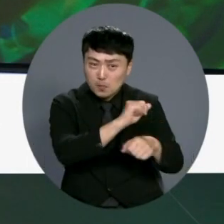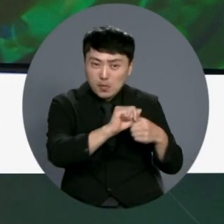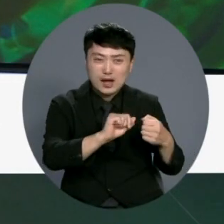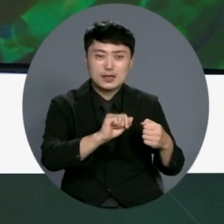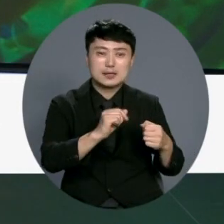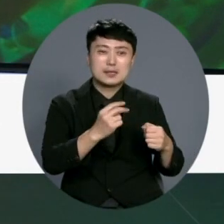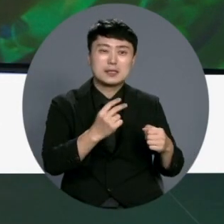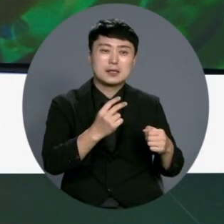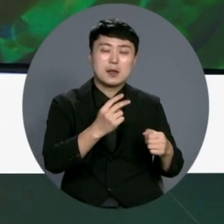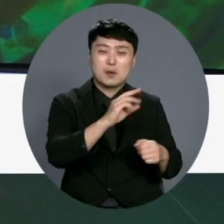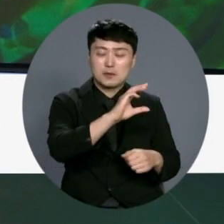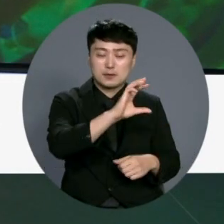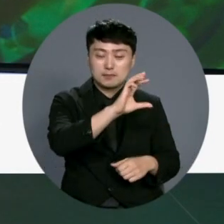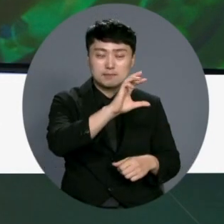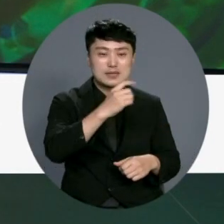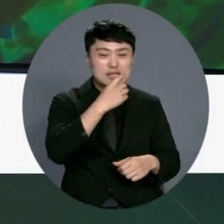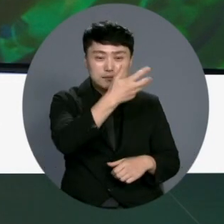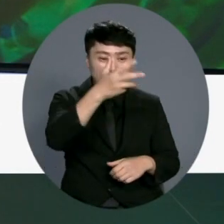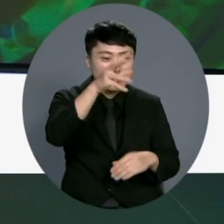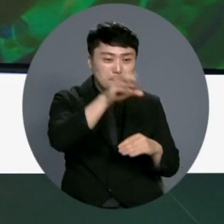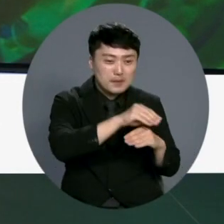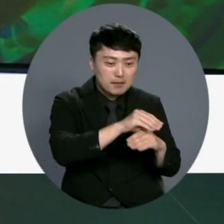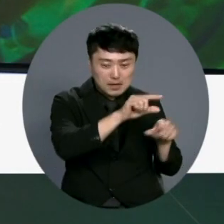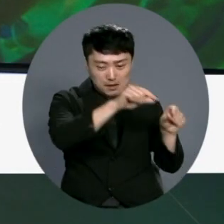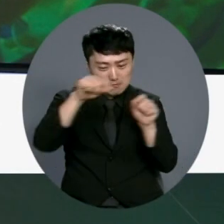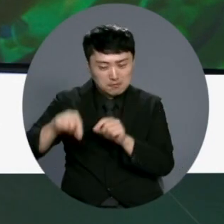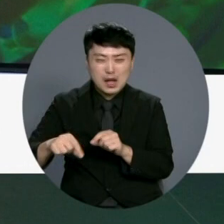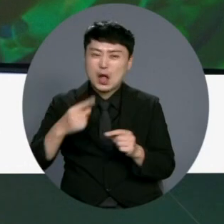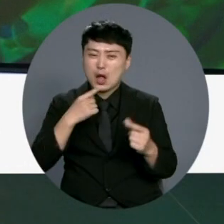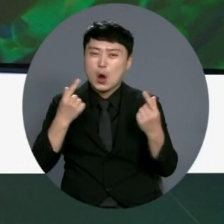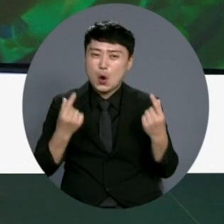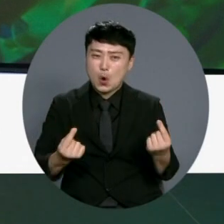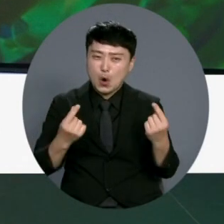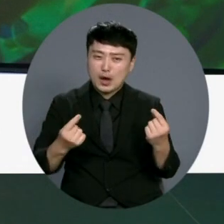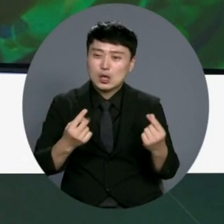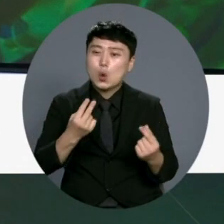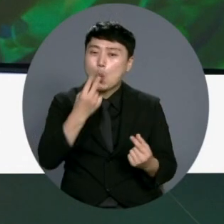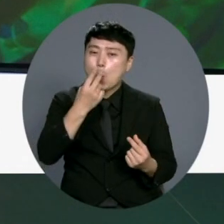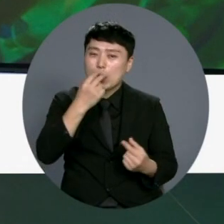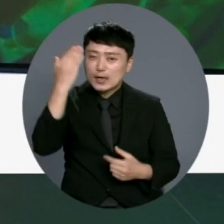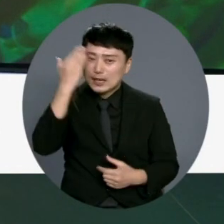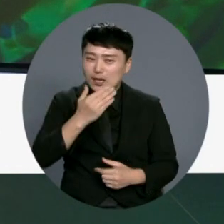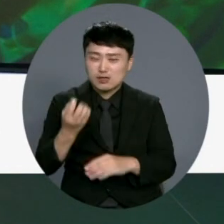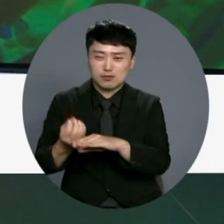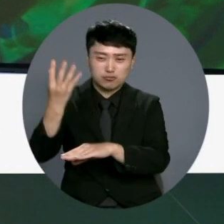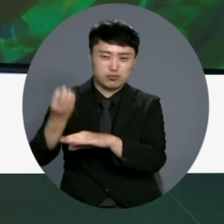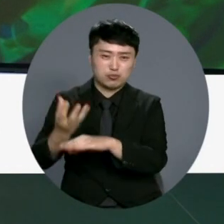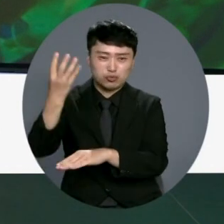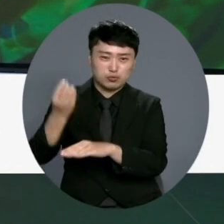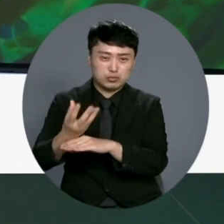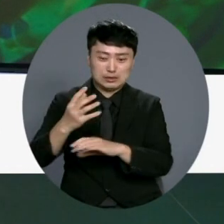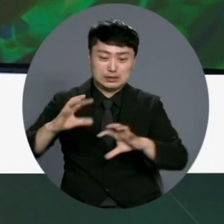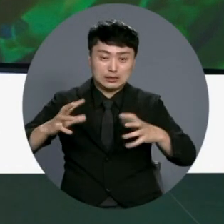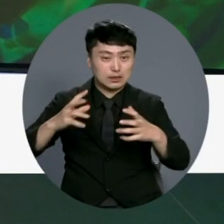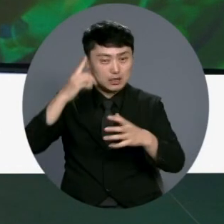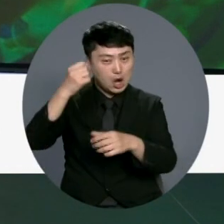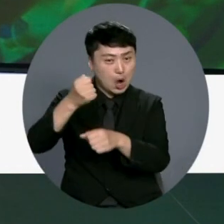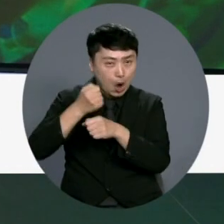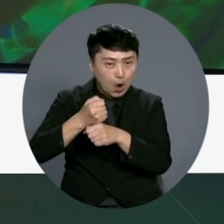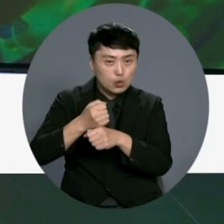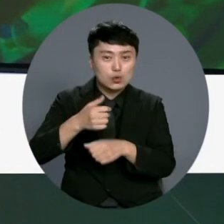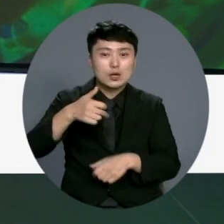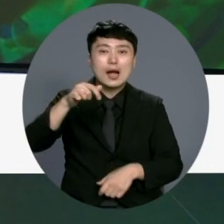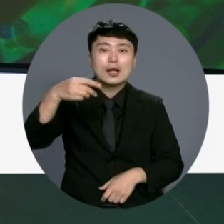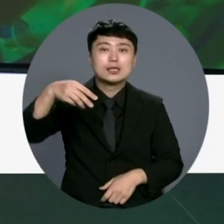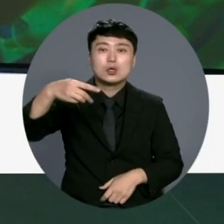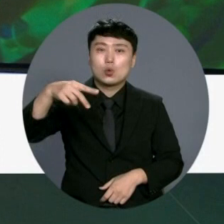흡수하고 산소를 발생시키는 역할을 한다는 겁니다. 국제포럼 참석차 대구를 찾은 세계적인 기후학자